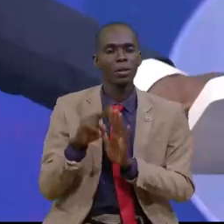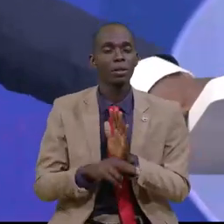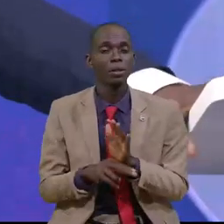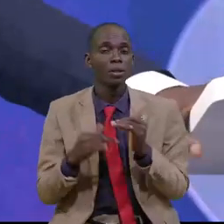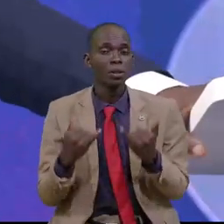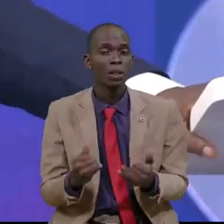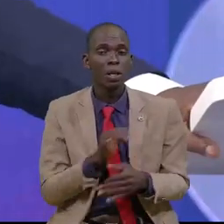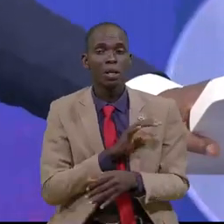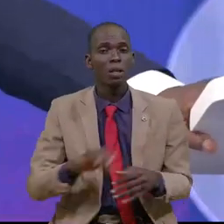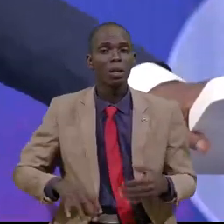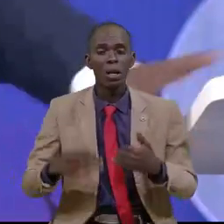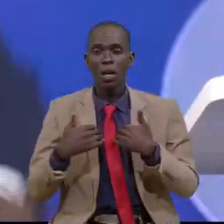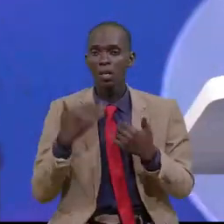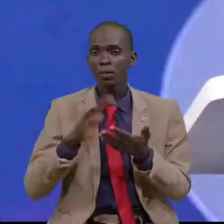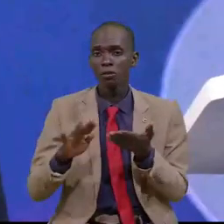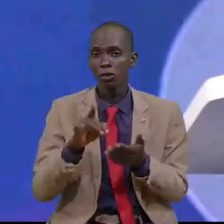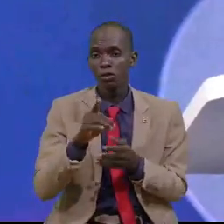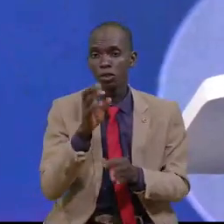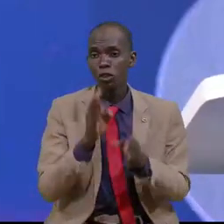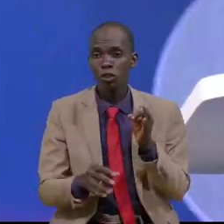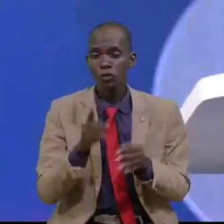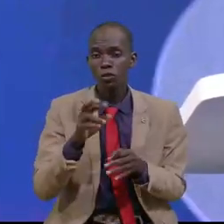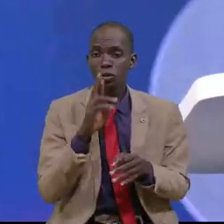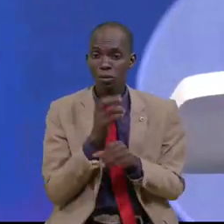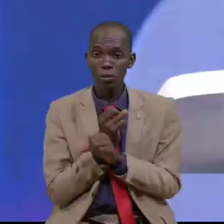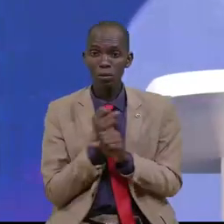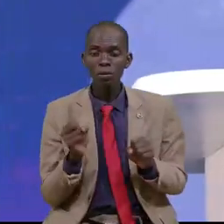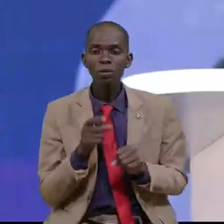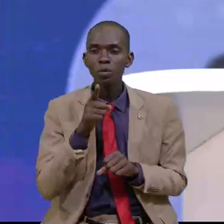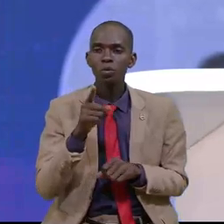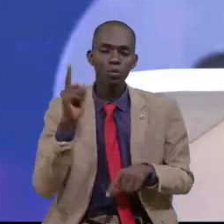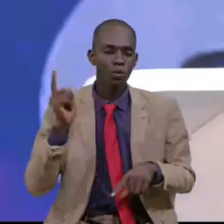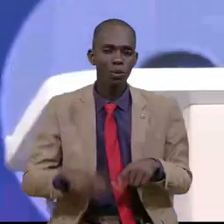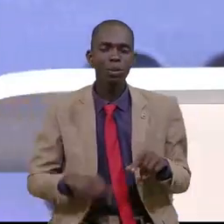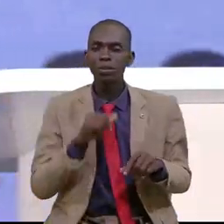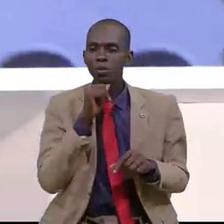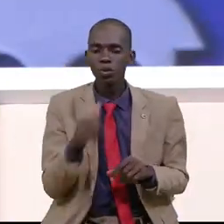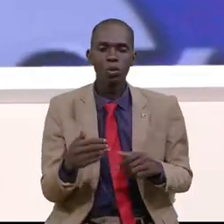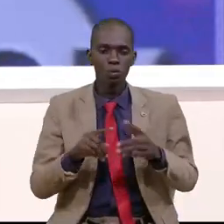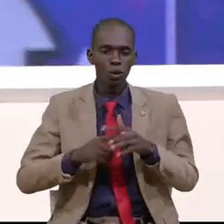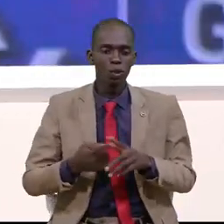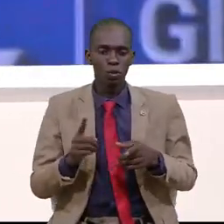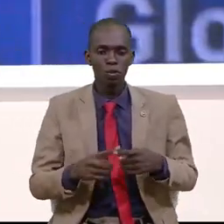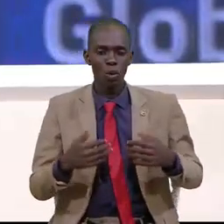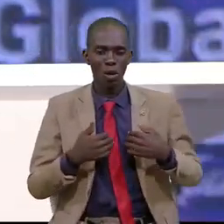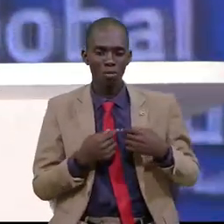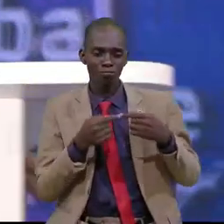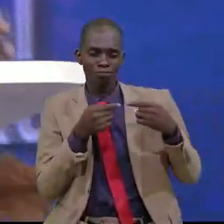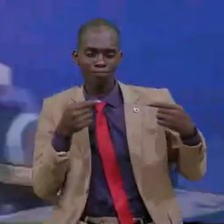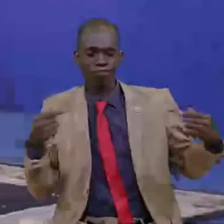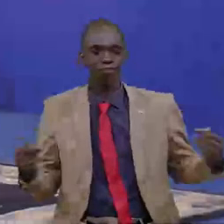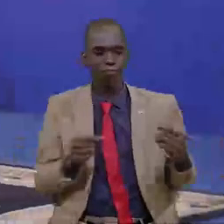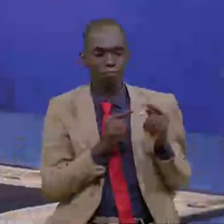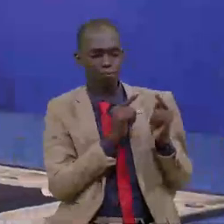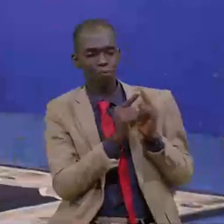Christ t'a pardonné. Si tu es né de nouveau, maintenant tu ne peux pas garder de malice. Tu ne peux